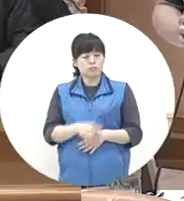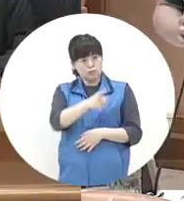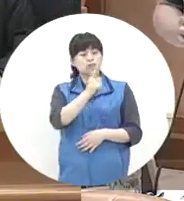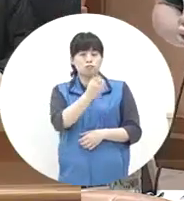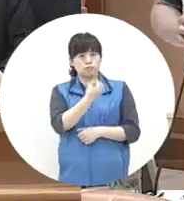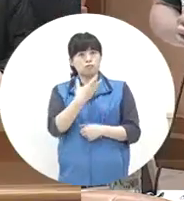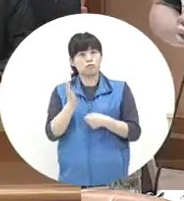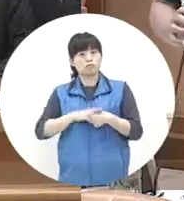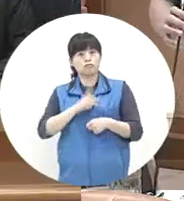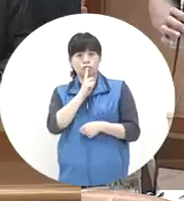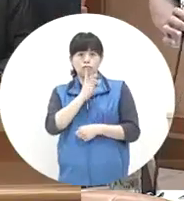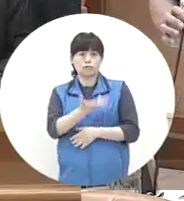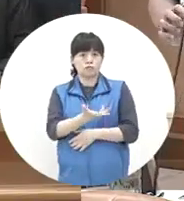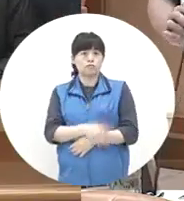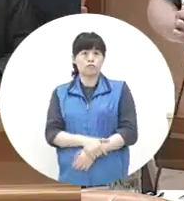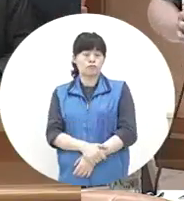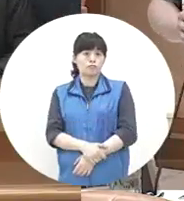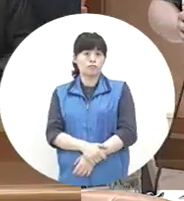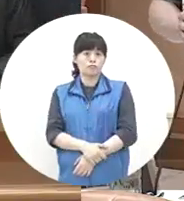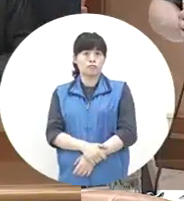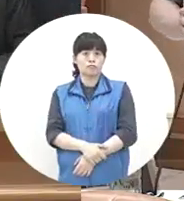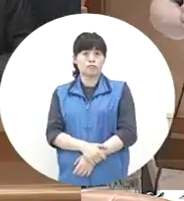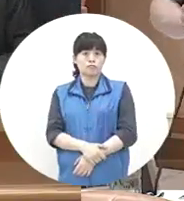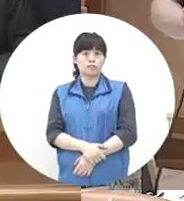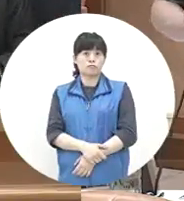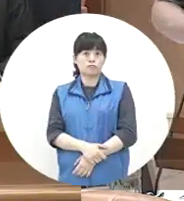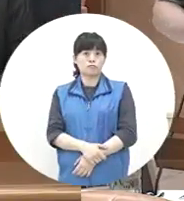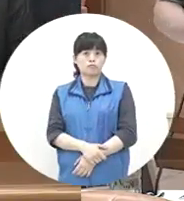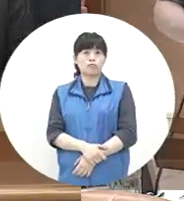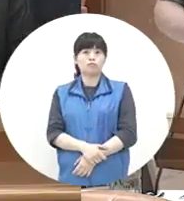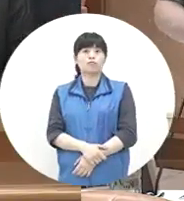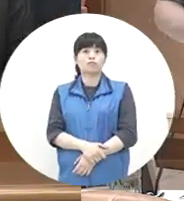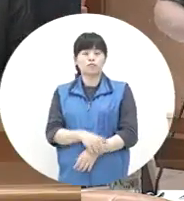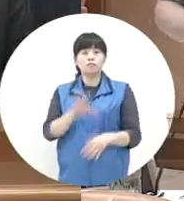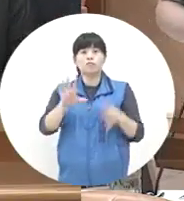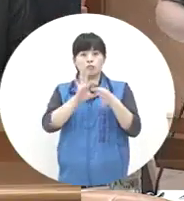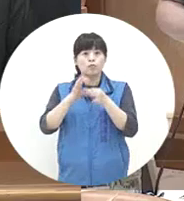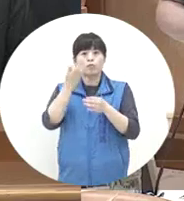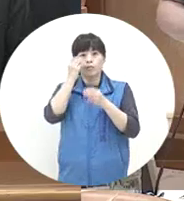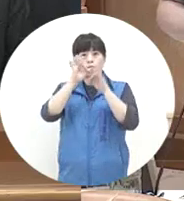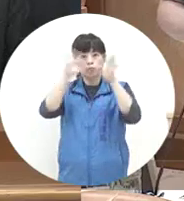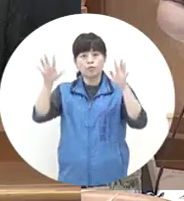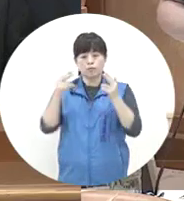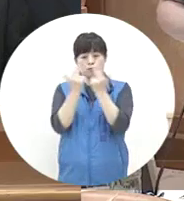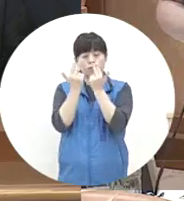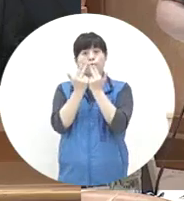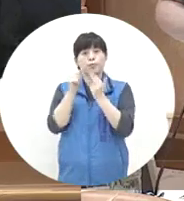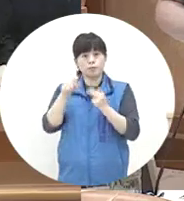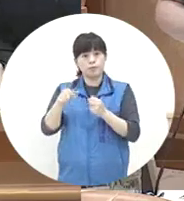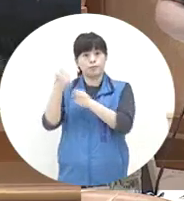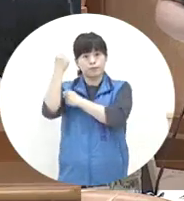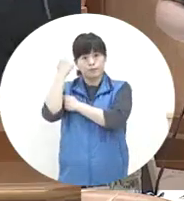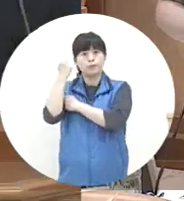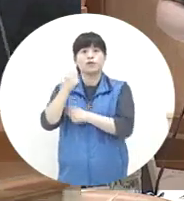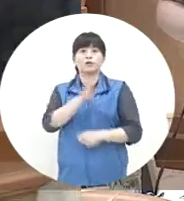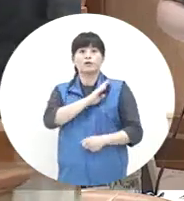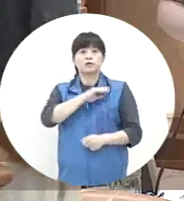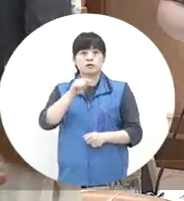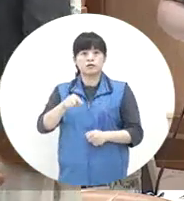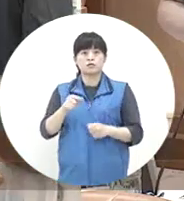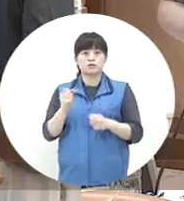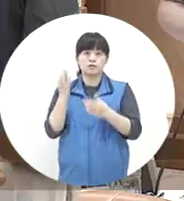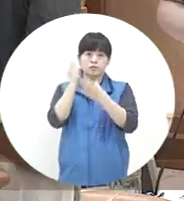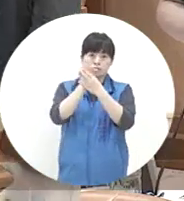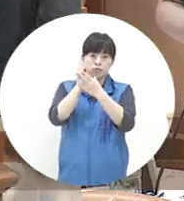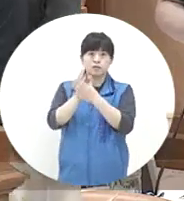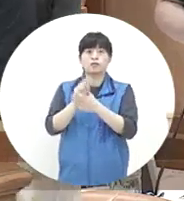啊， 这个部分哦，因为相关观光，我们现在新北也在努力啊。当然，这个相关的投资，我们